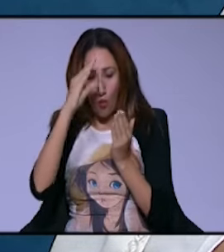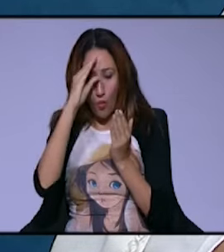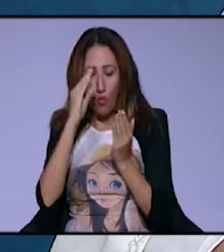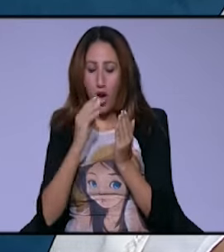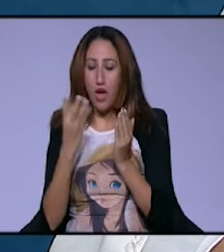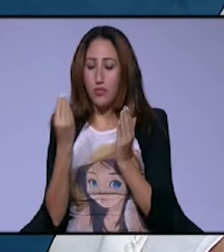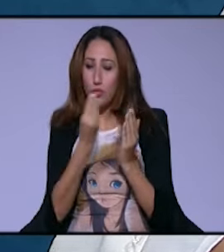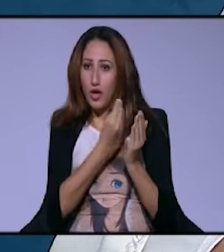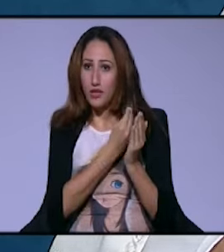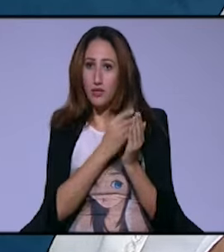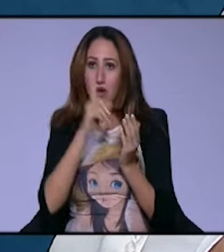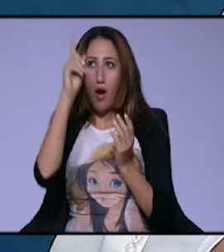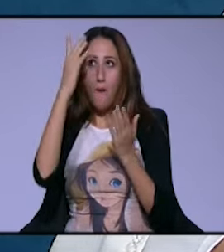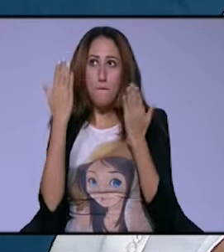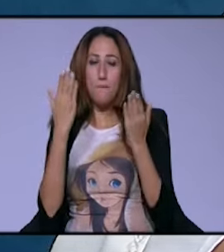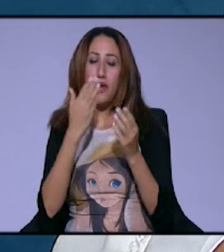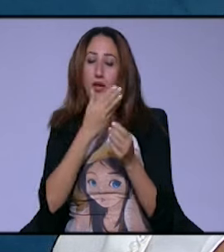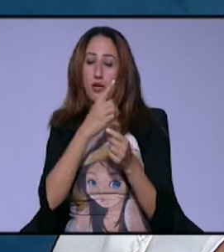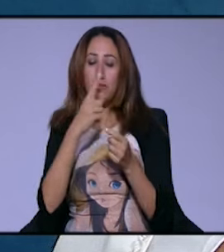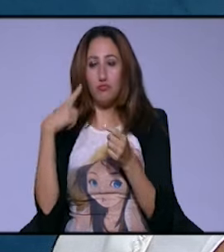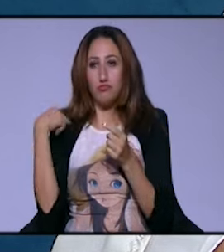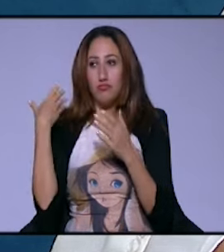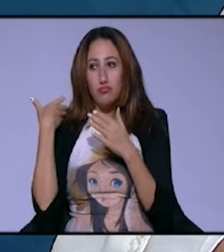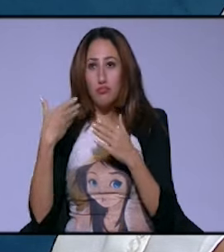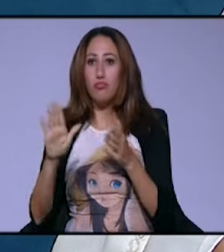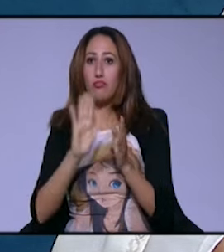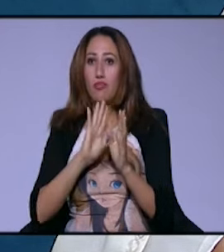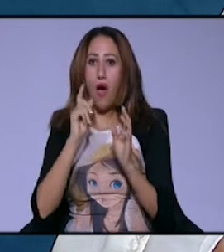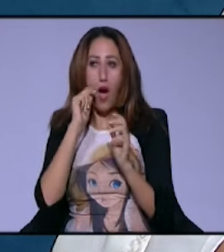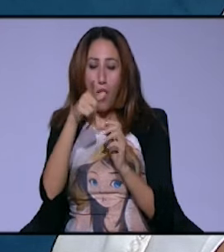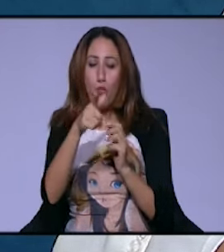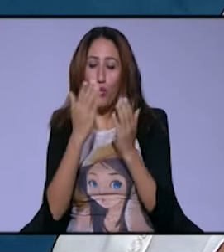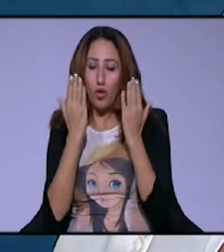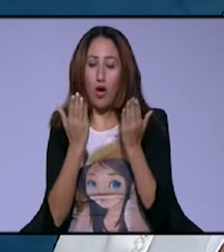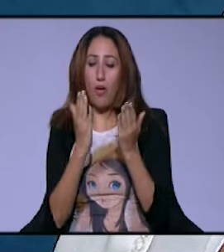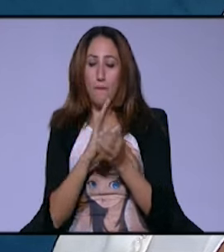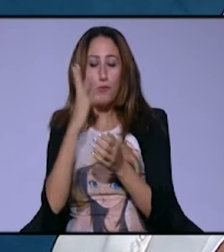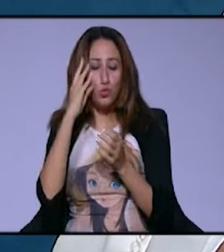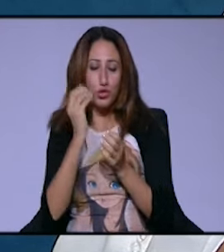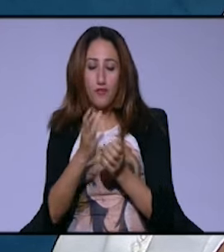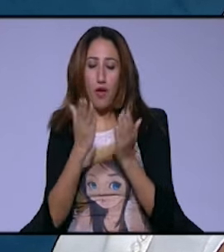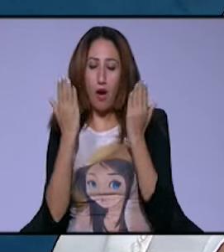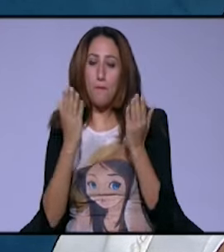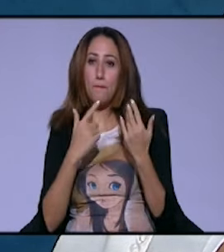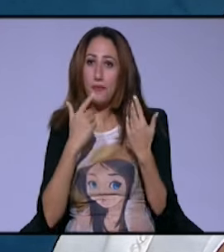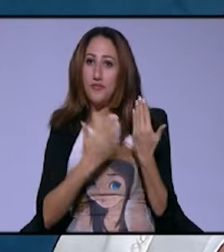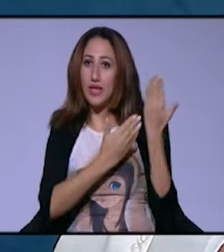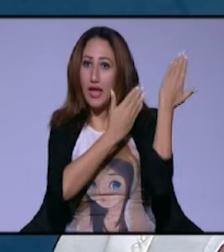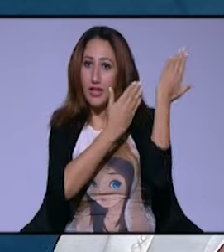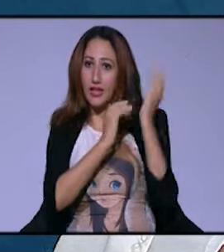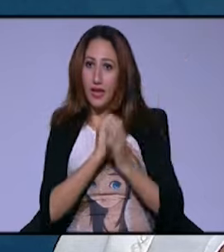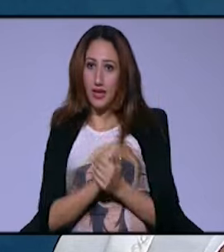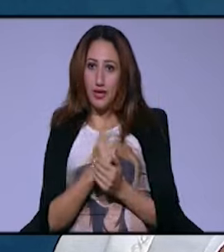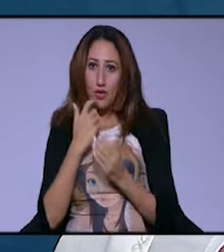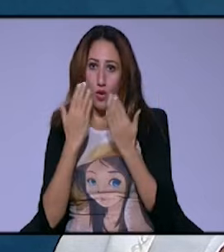المتعددة. ربنا سبحانه وتعالى يجعل هذا القرآن شفيع لي، وإن شاء الله كده يعني بأسأل الله